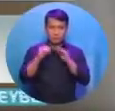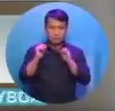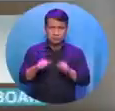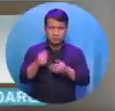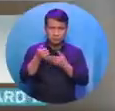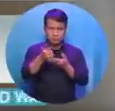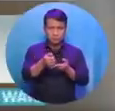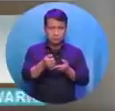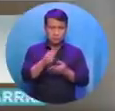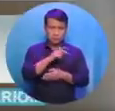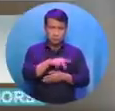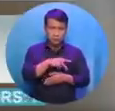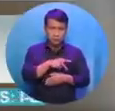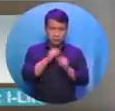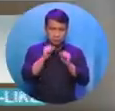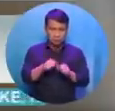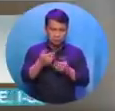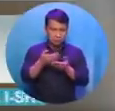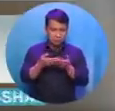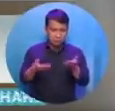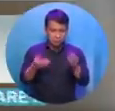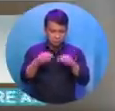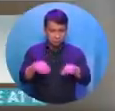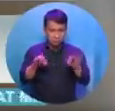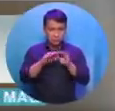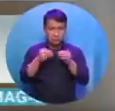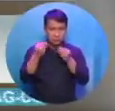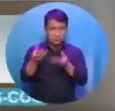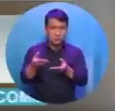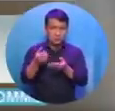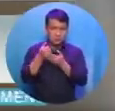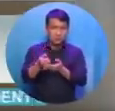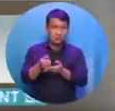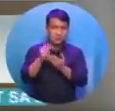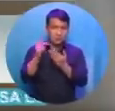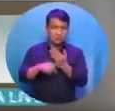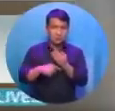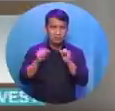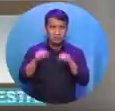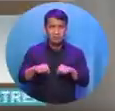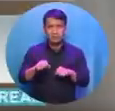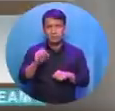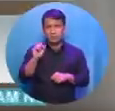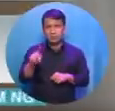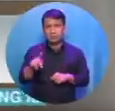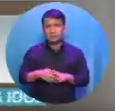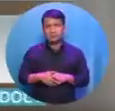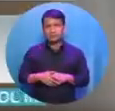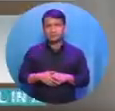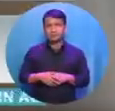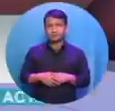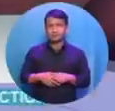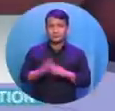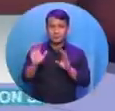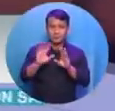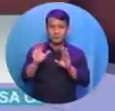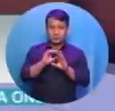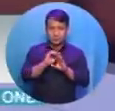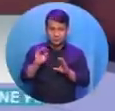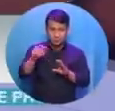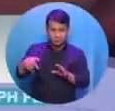maitulong namin sa inyo, personal, kung ano mga bagay-bagay, ibibigay namin sa'yo, ibibigay ng programa. Okay? Sige, sir. Huwag mo ibabang telepono,